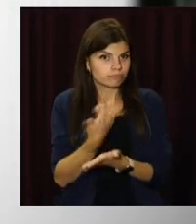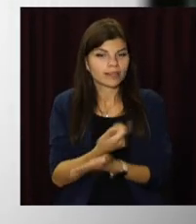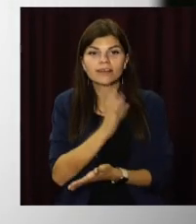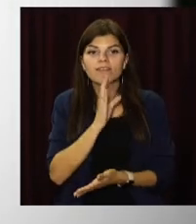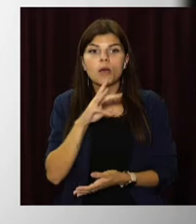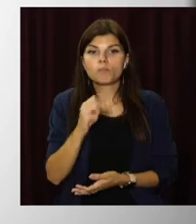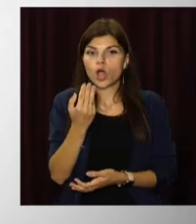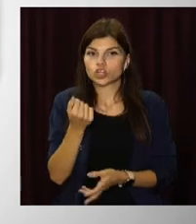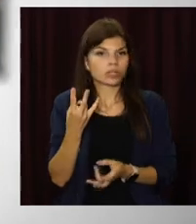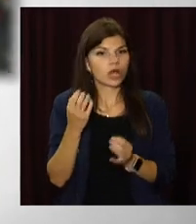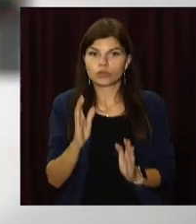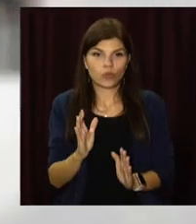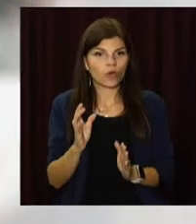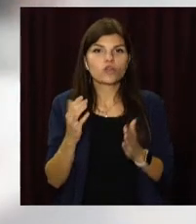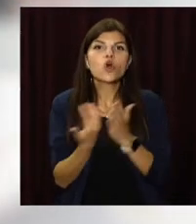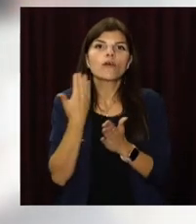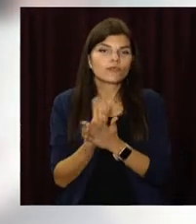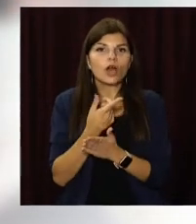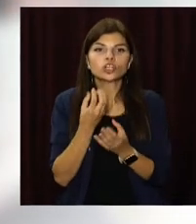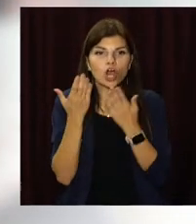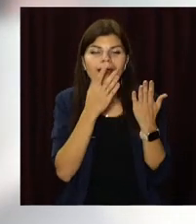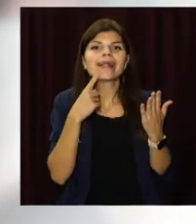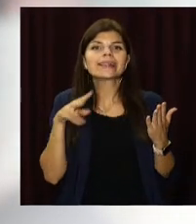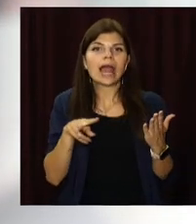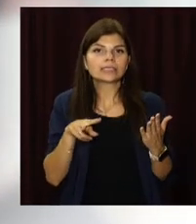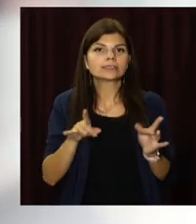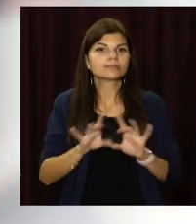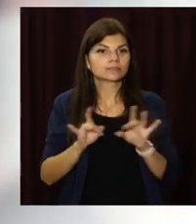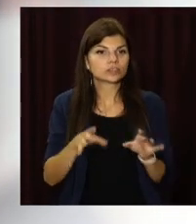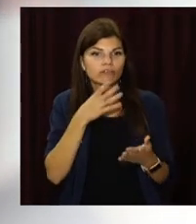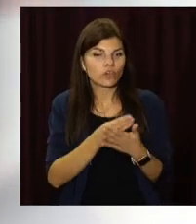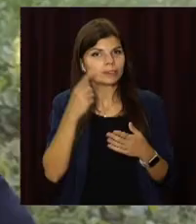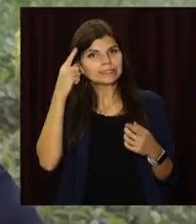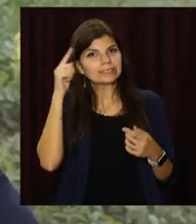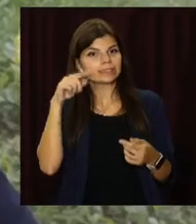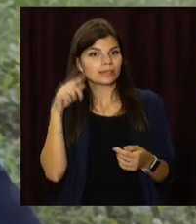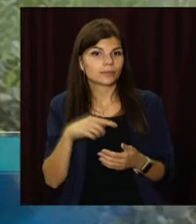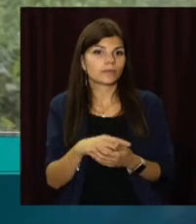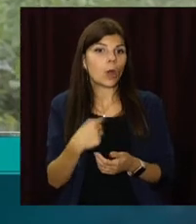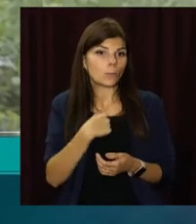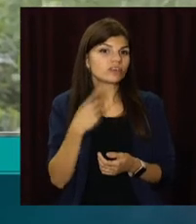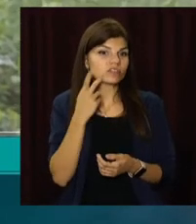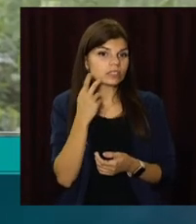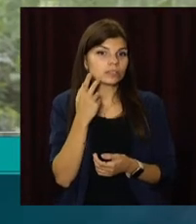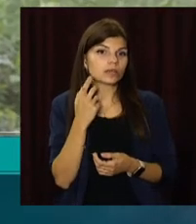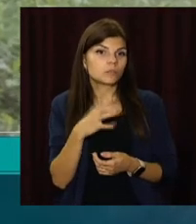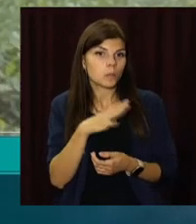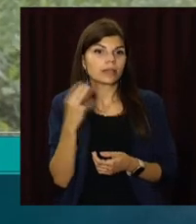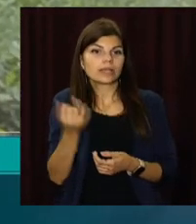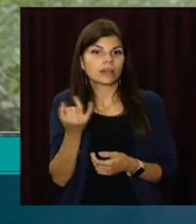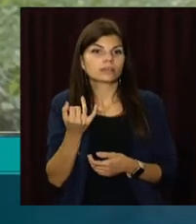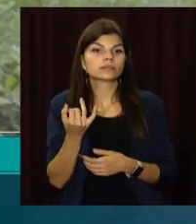Маша не тільки пильнує за стріт-арт-новинками, але й читає лекції, де ділиться з охочими своїми знаннями. Мне всегда были